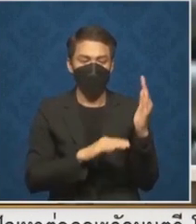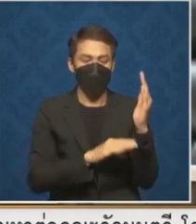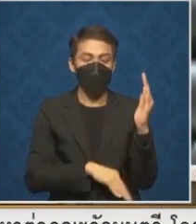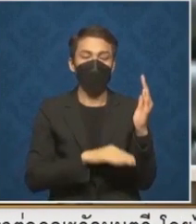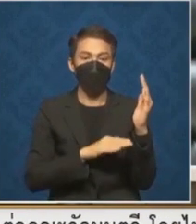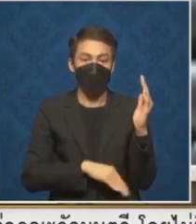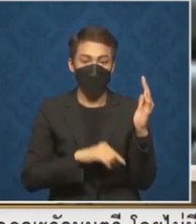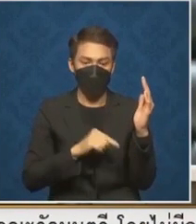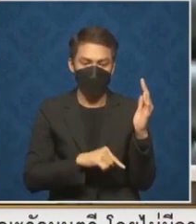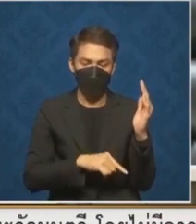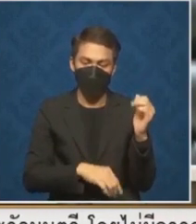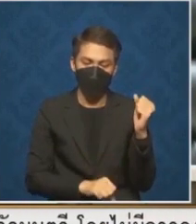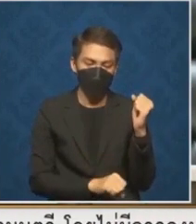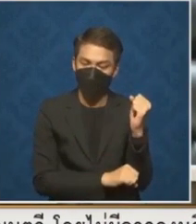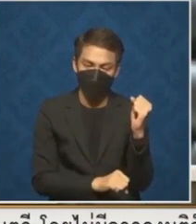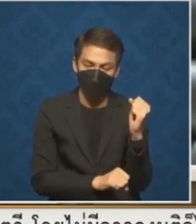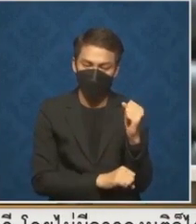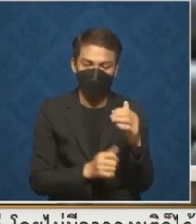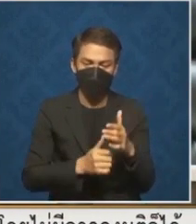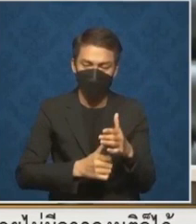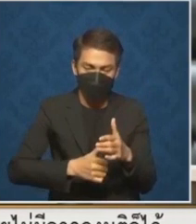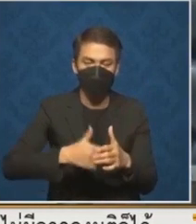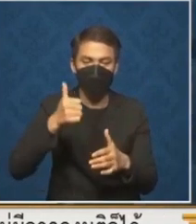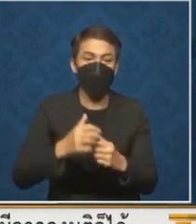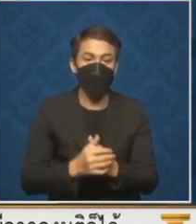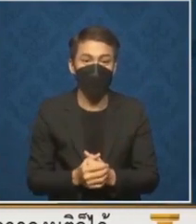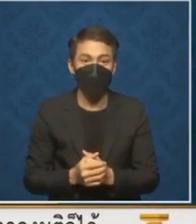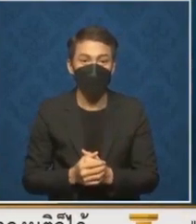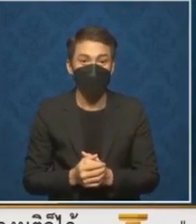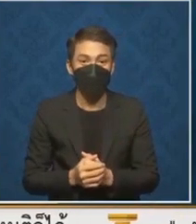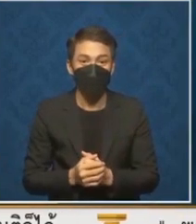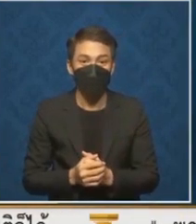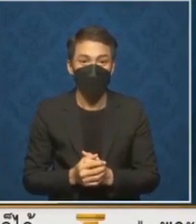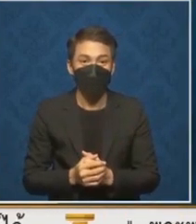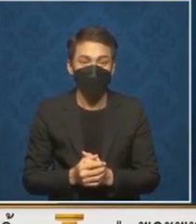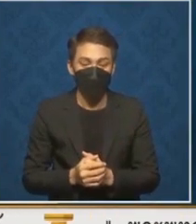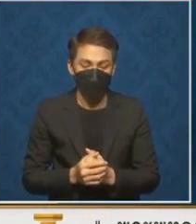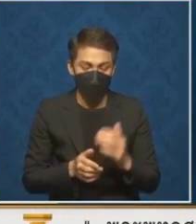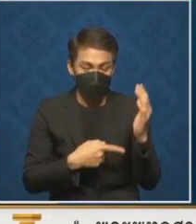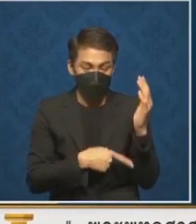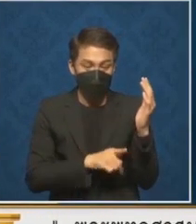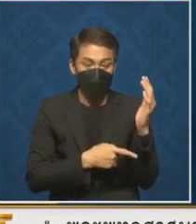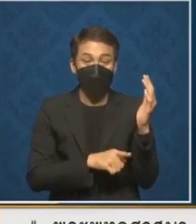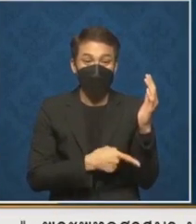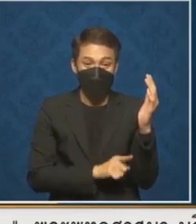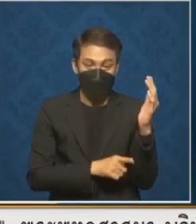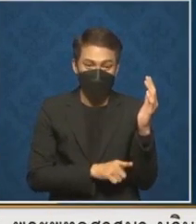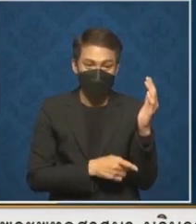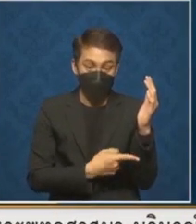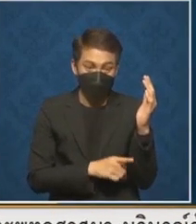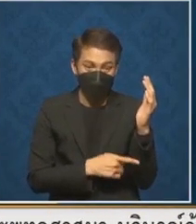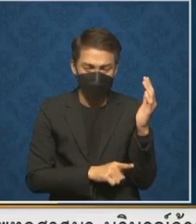ใตอนนี้เป็นจองหัสที่ยากจนที่สุดใน 3 จัหวั คือคนไปปตตนี 1 คน